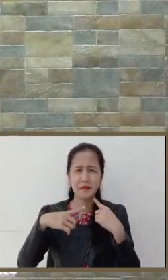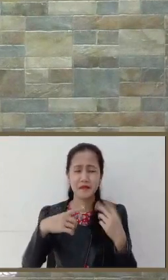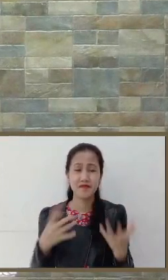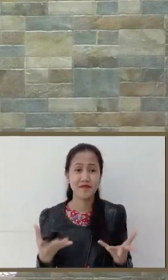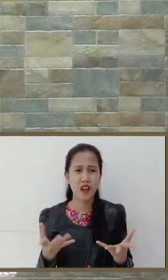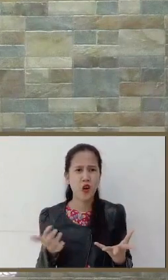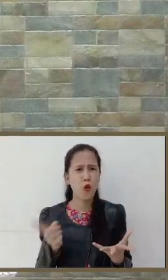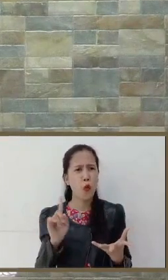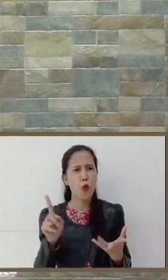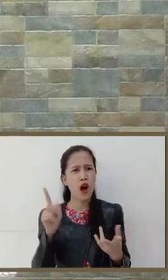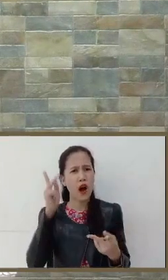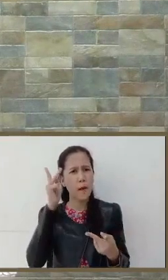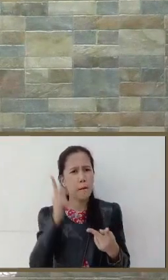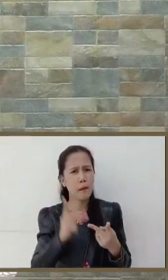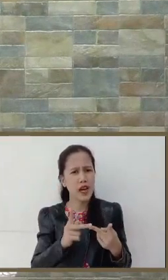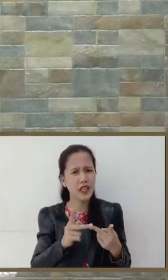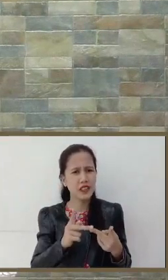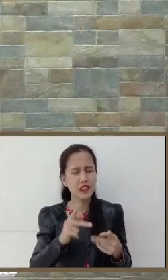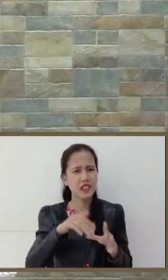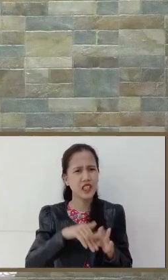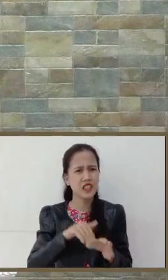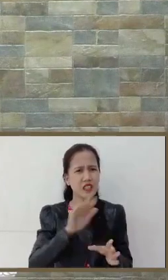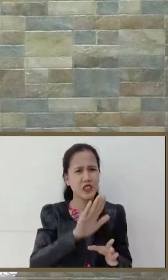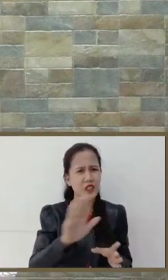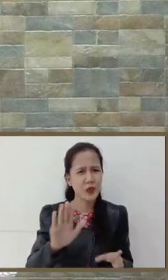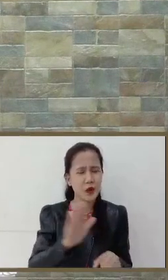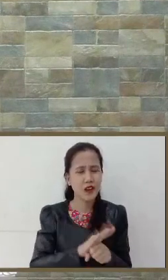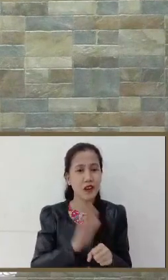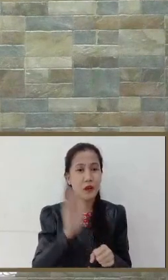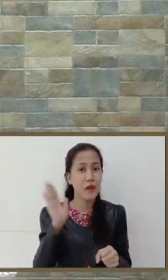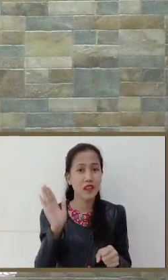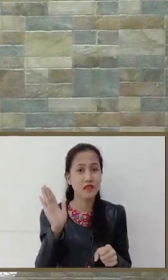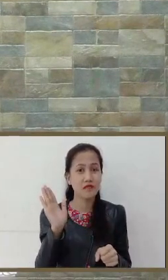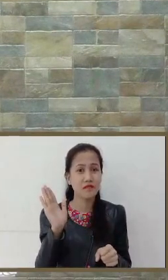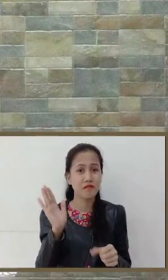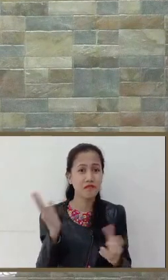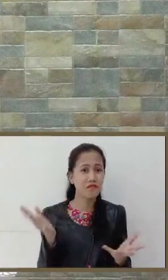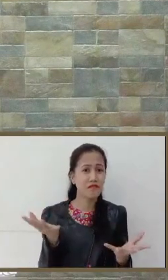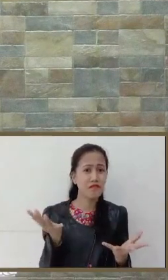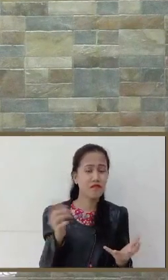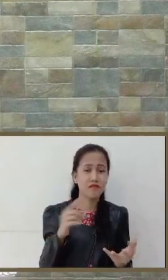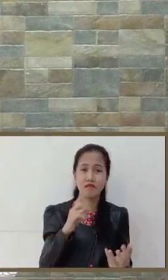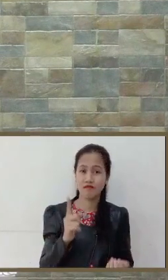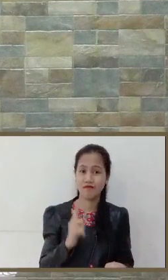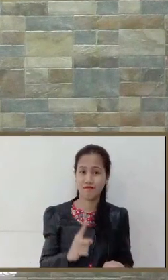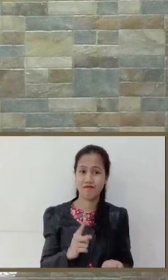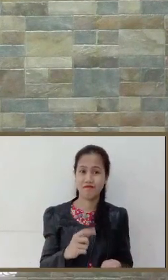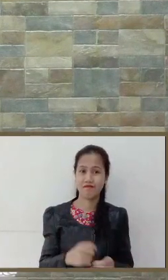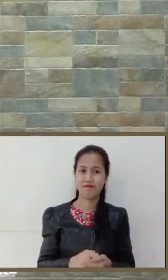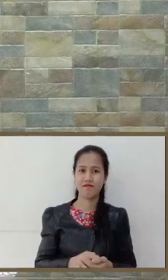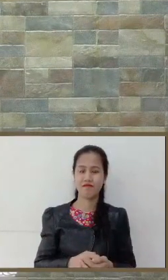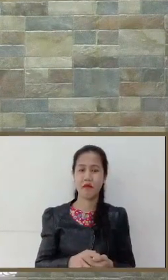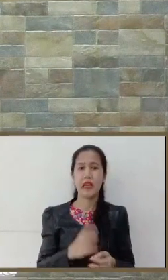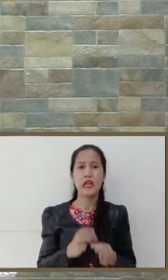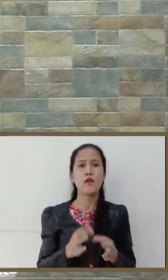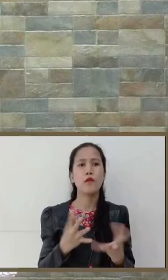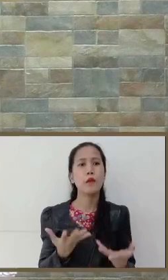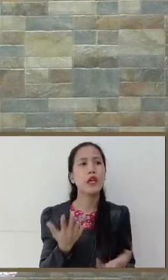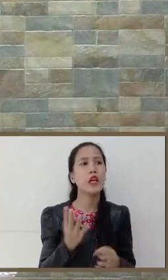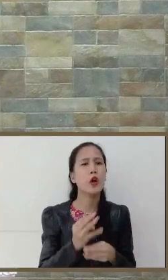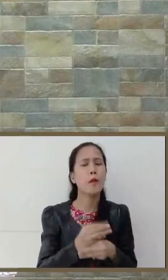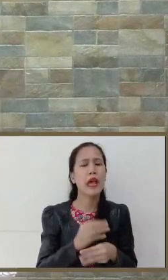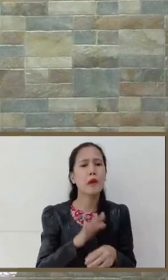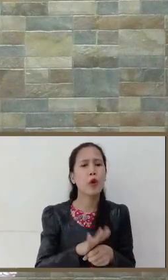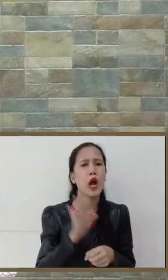Anong plano po ninyo sa inyo pong commitment? Ano nyo po, wala nang pinakamasayang buhay. Sa akin po, bilang isang nagsuko ng buhay, wala nang pinakamasayang buhay kundi yung isuko mo ang buhay